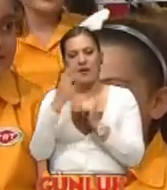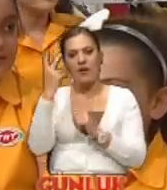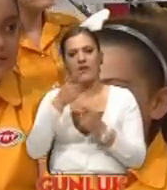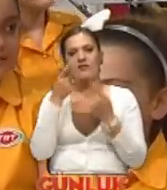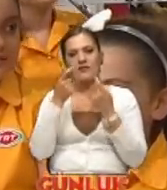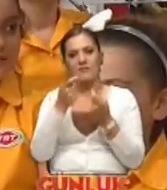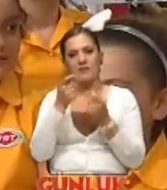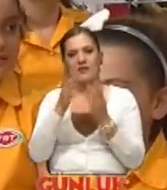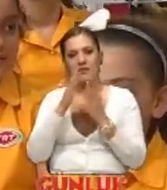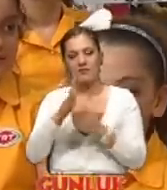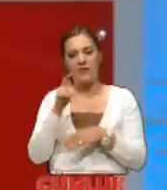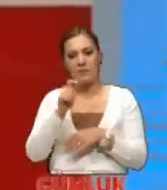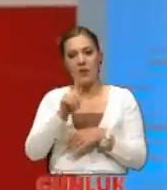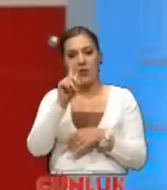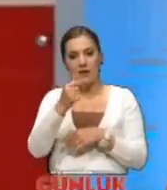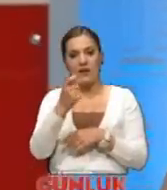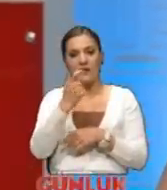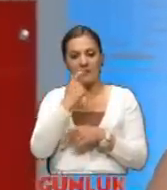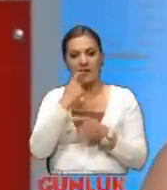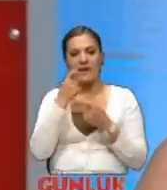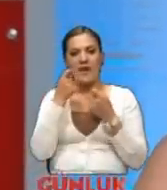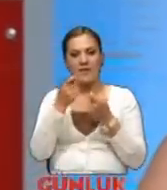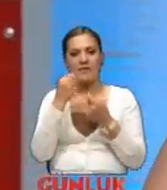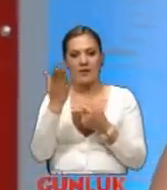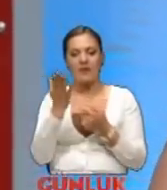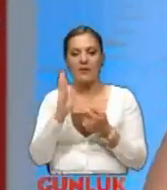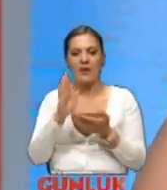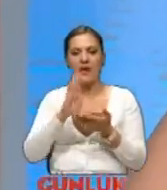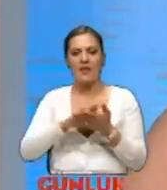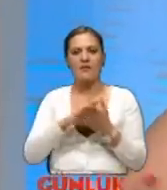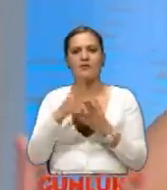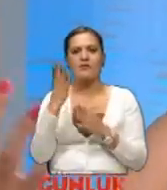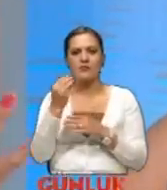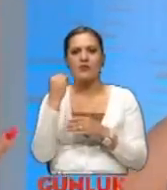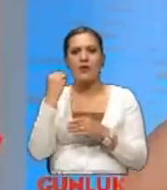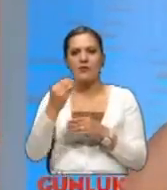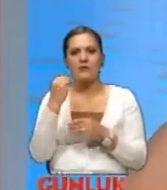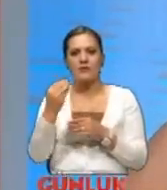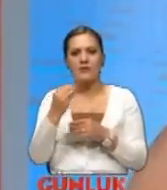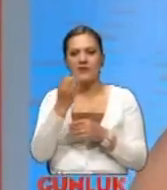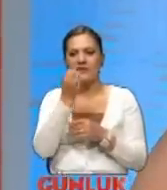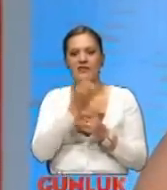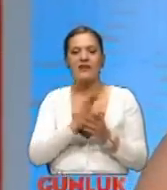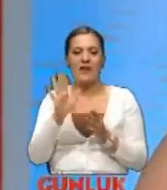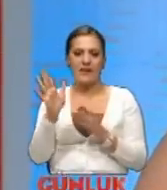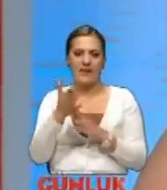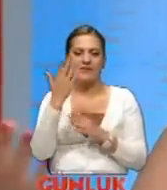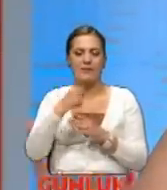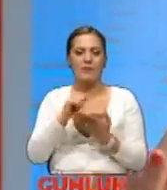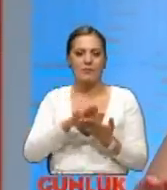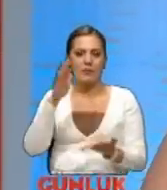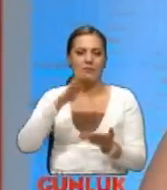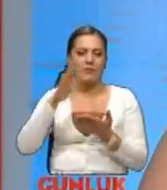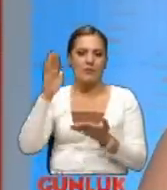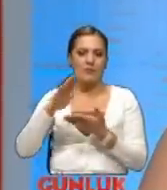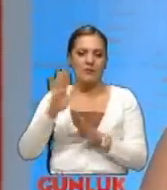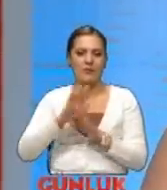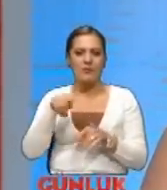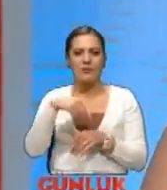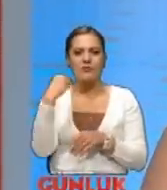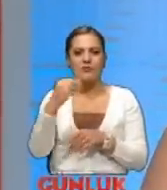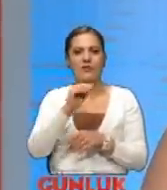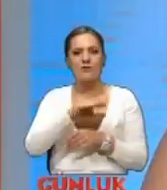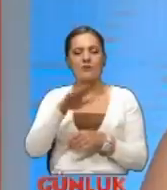çalıştırmaya devam ediyoruz. Şimdi 16 yıldır eğitiyorum derken tabii elinizden çok güzel güzel çiçekler geçti, öyle evet, değil mi? Evet, şimdi bu